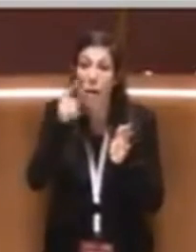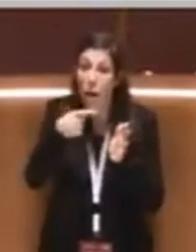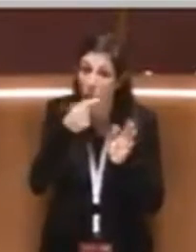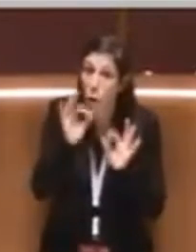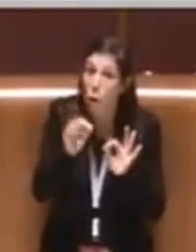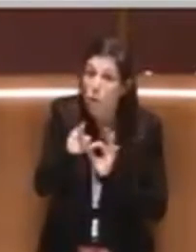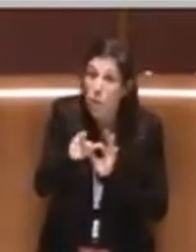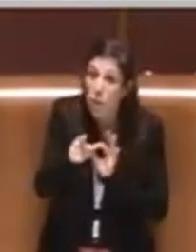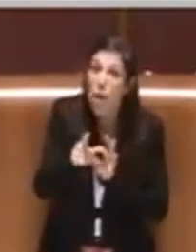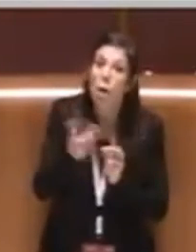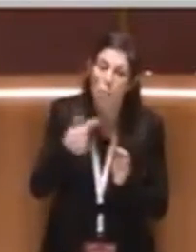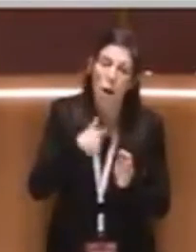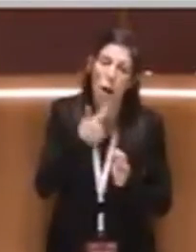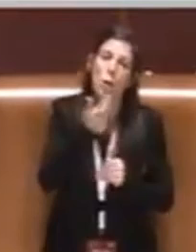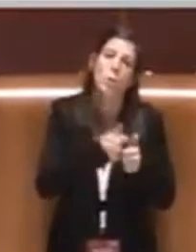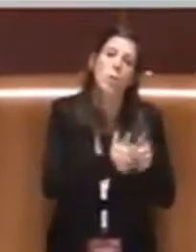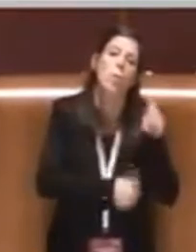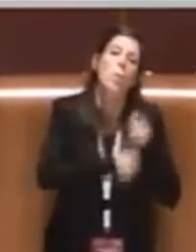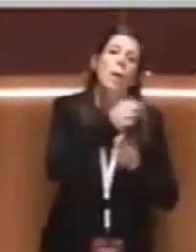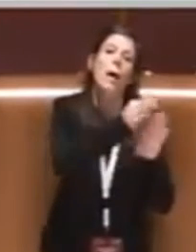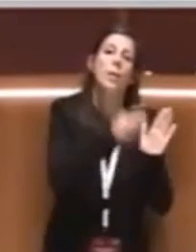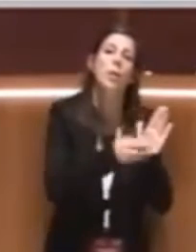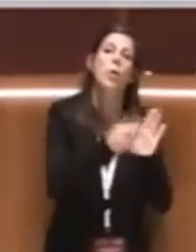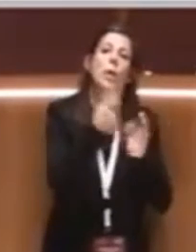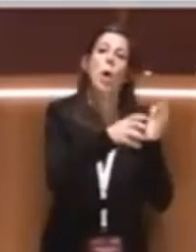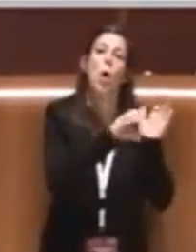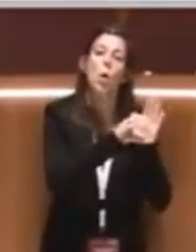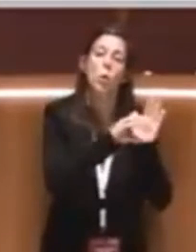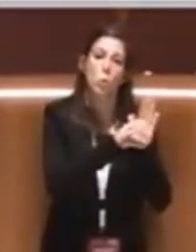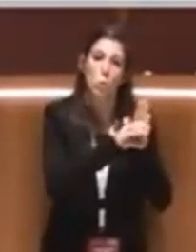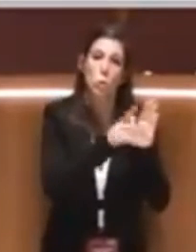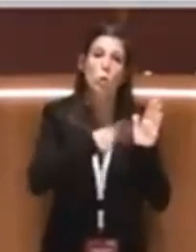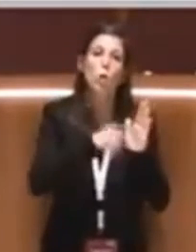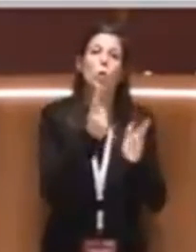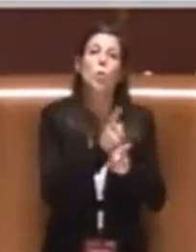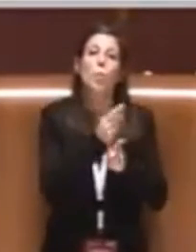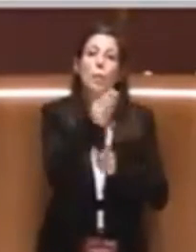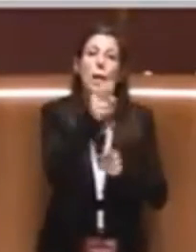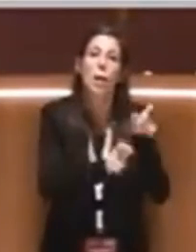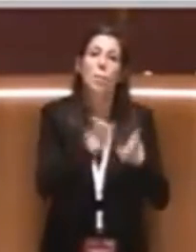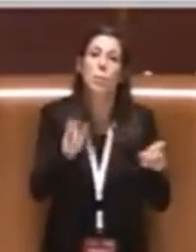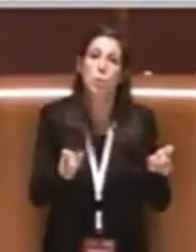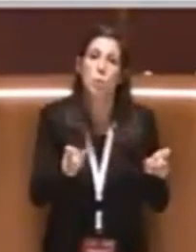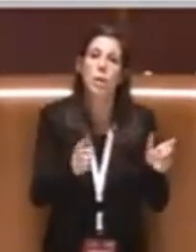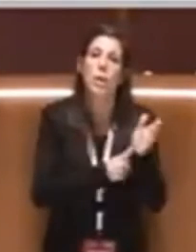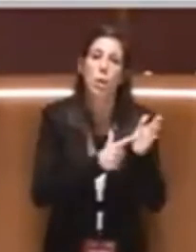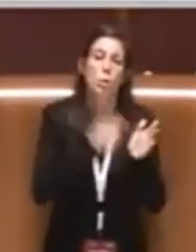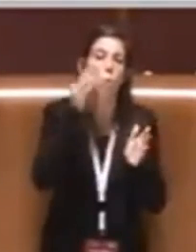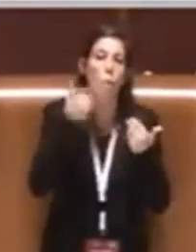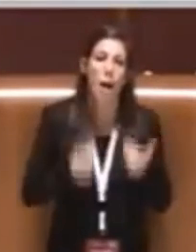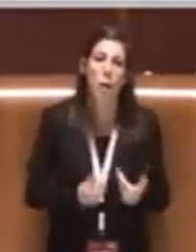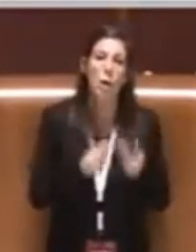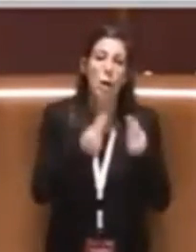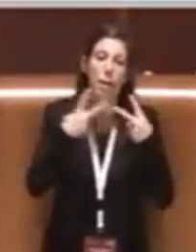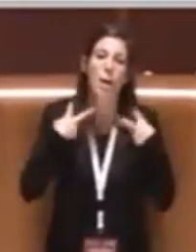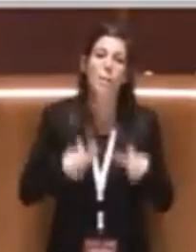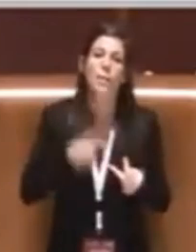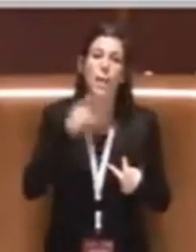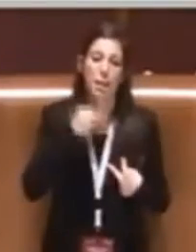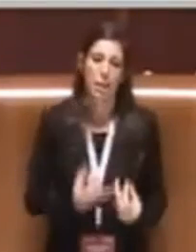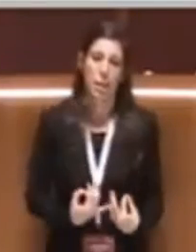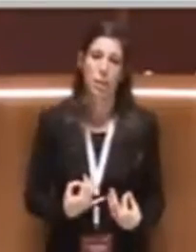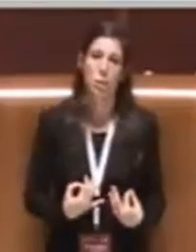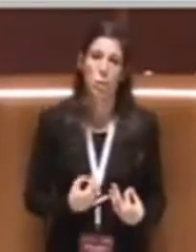prima perseguire l'articolo 3 della Costituzione che dice che noi dobbiamo dare alle persone